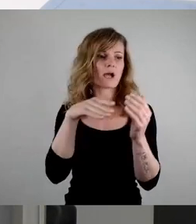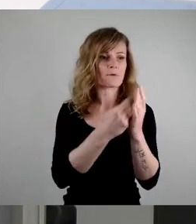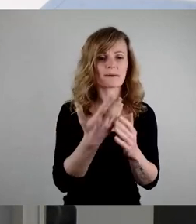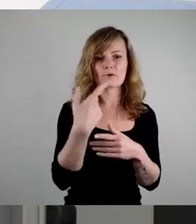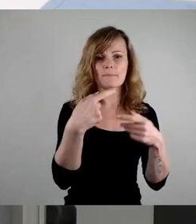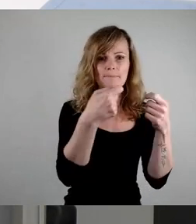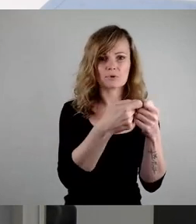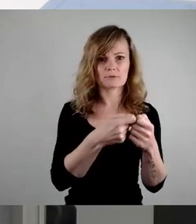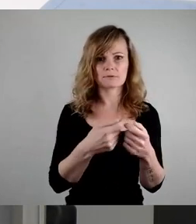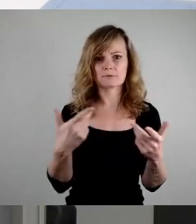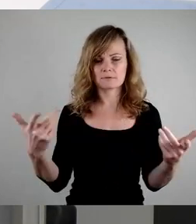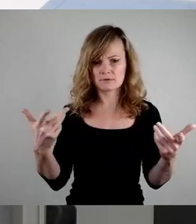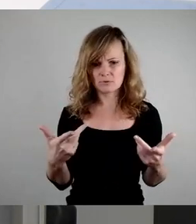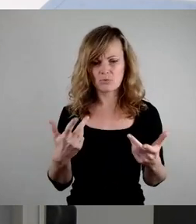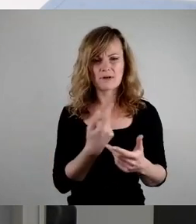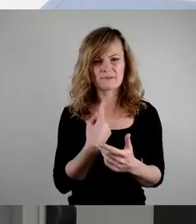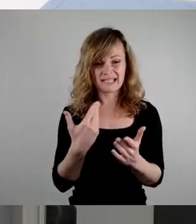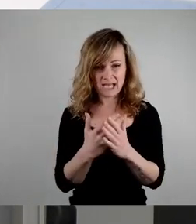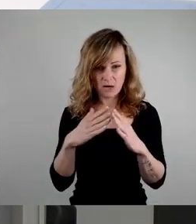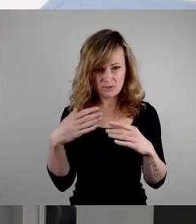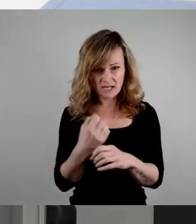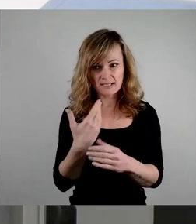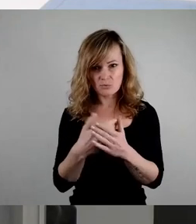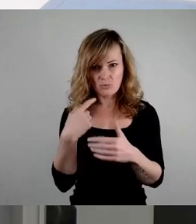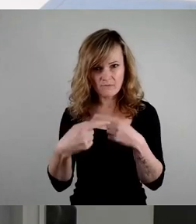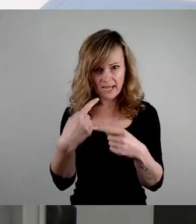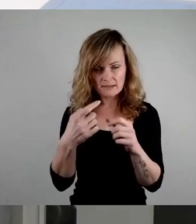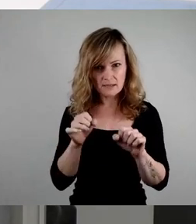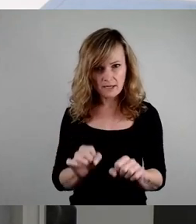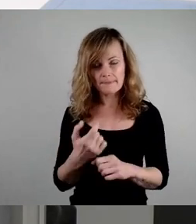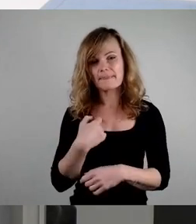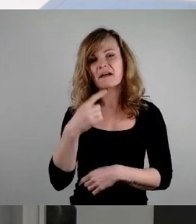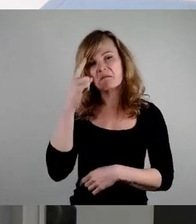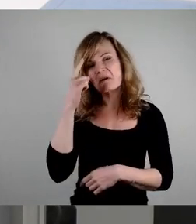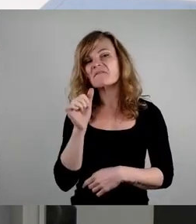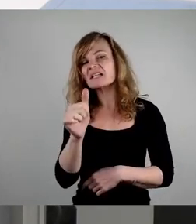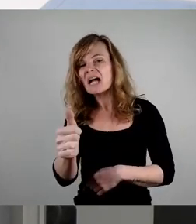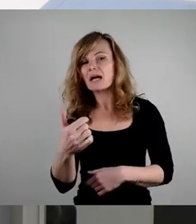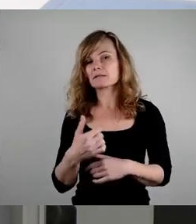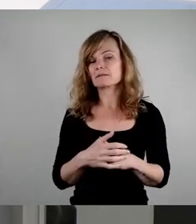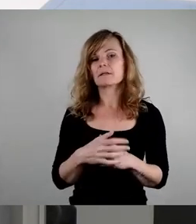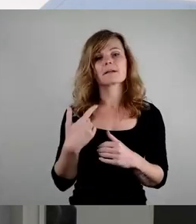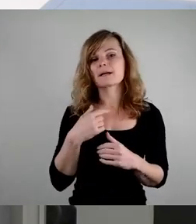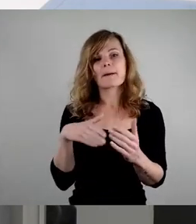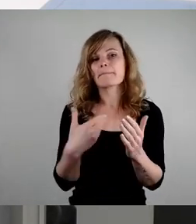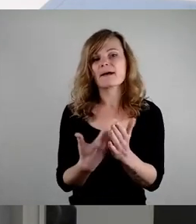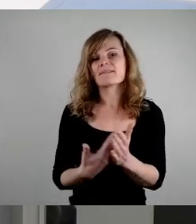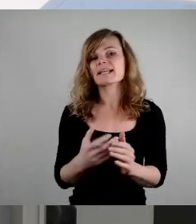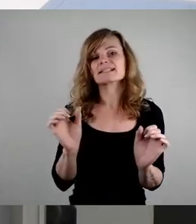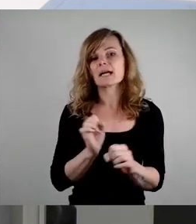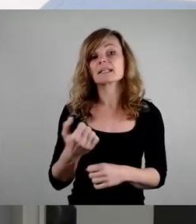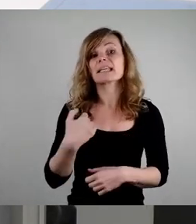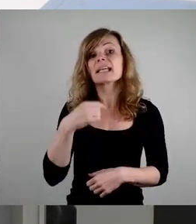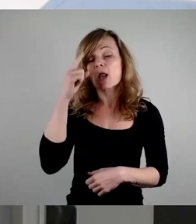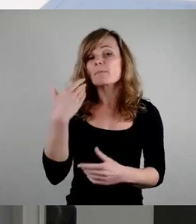Haushalt weiterleben? Diese Debatte wäre sehr ehrlich. Ich habe einen Verdacht, ich kann es nicht beweisen. Das wird nicht funktionieren, weil die